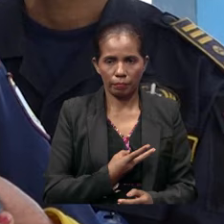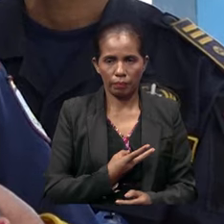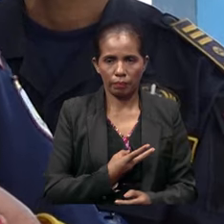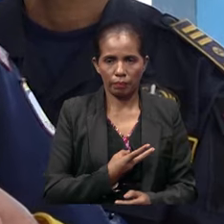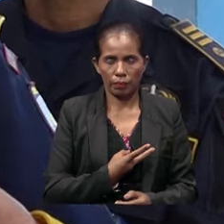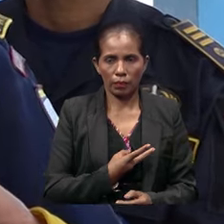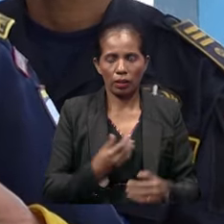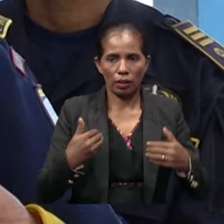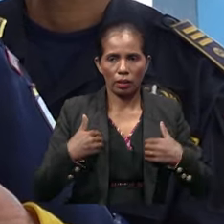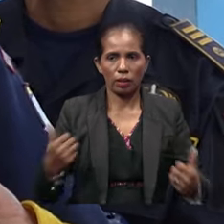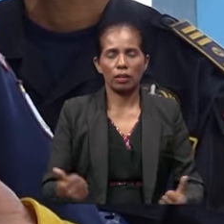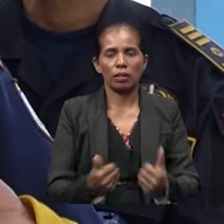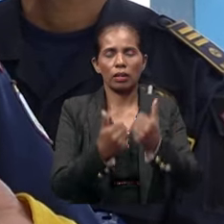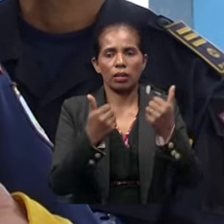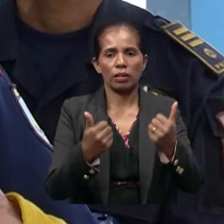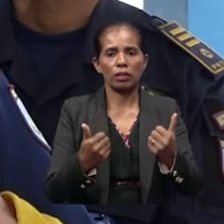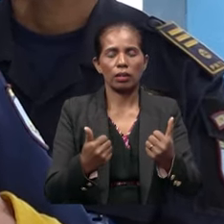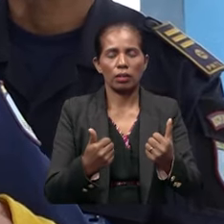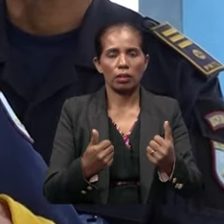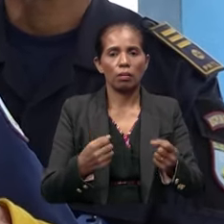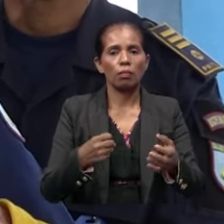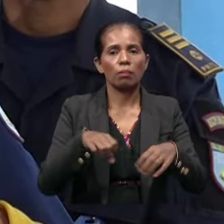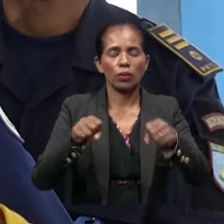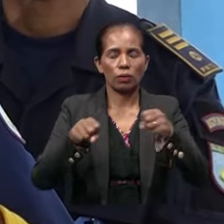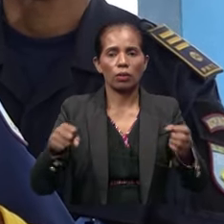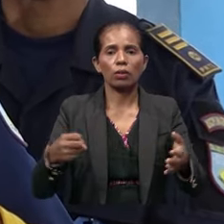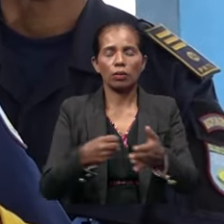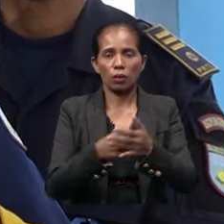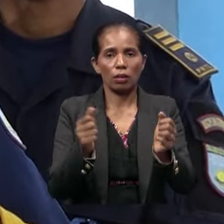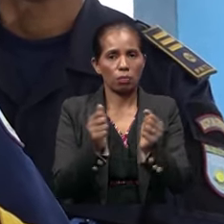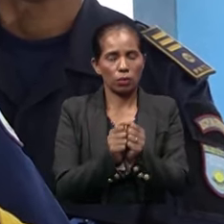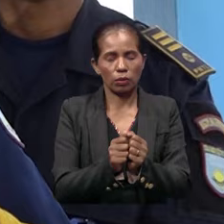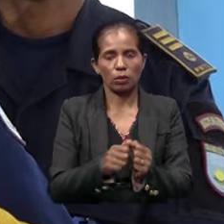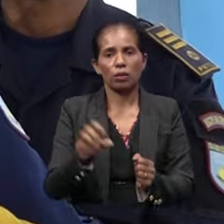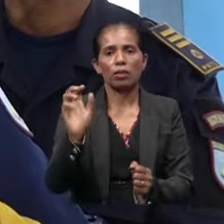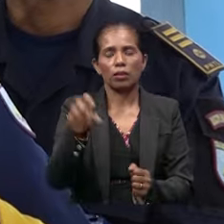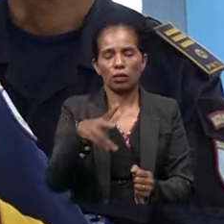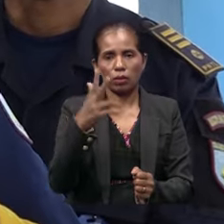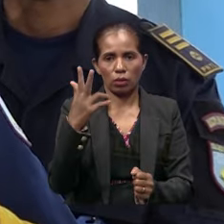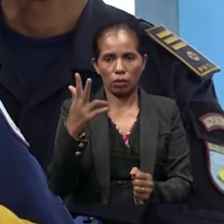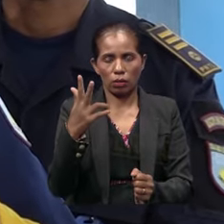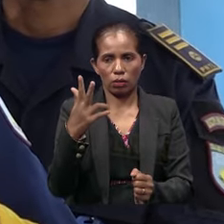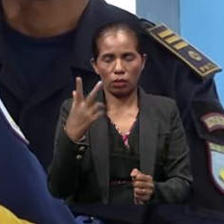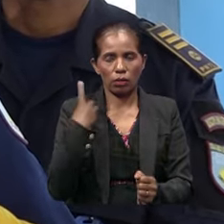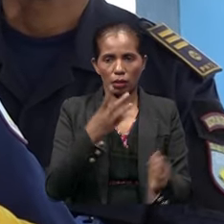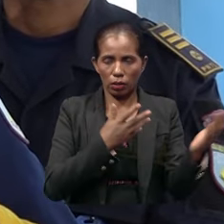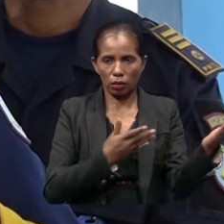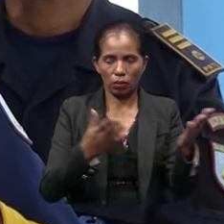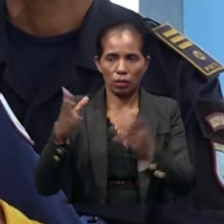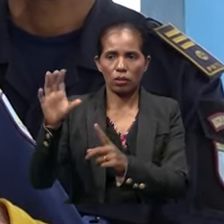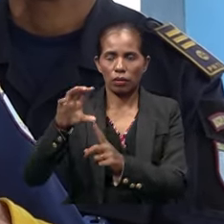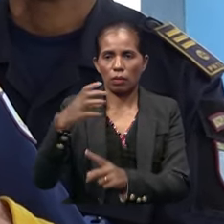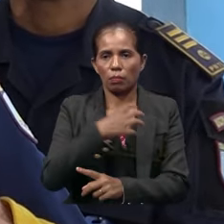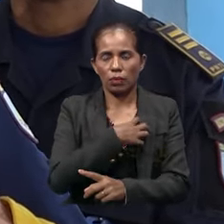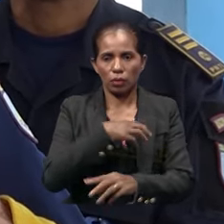ia accidente tráfico nene hamutu ki San Rosintolu. Ia San Rosintolu ne agora rau kita luri ona maia komando